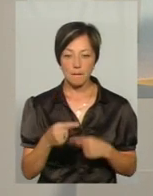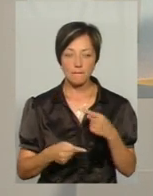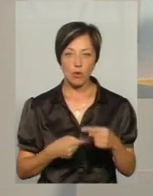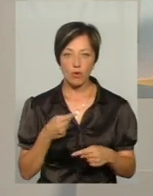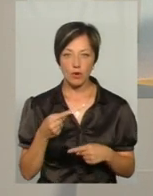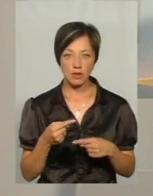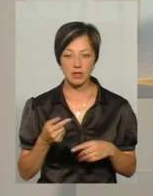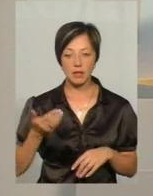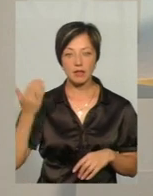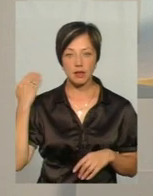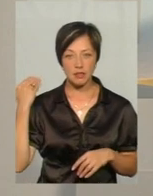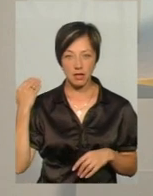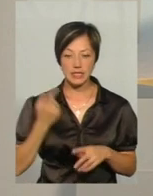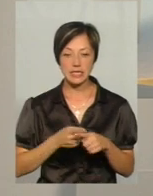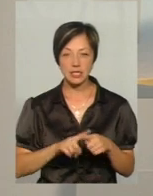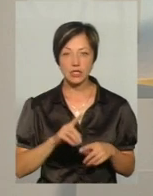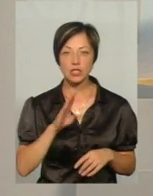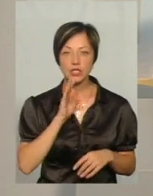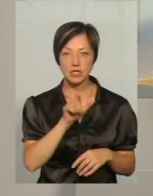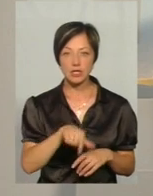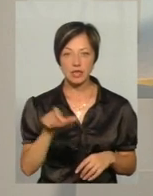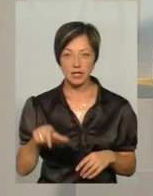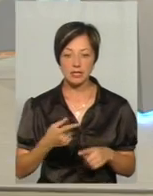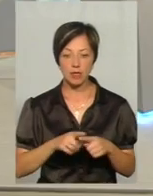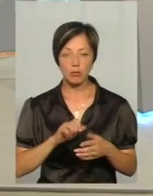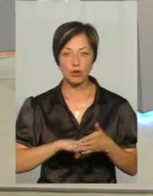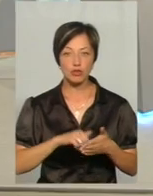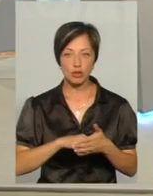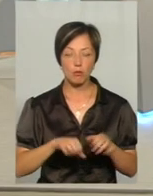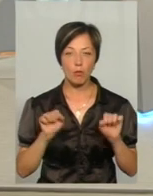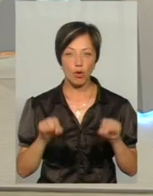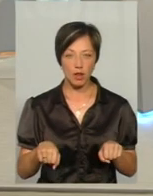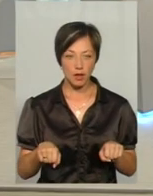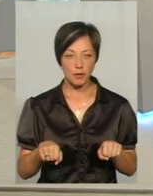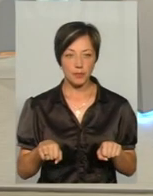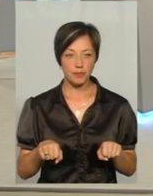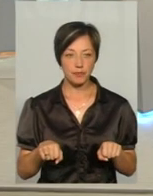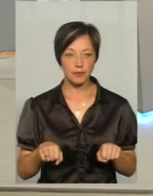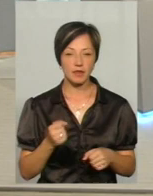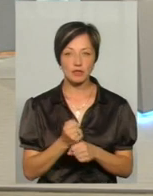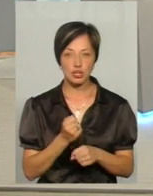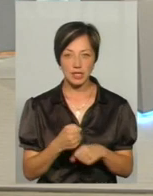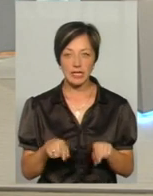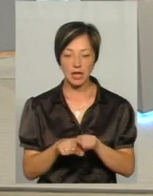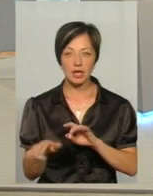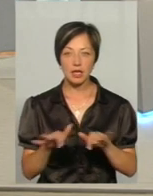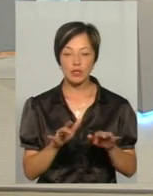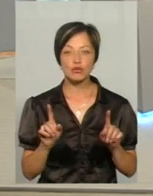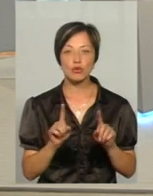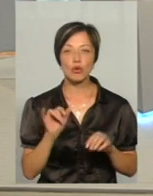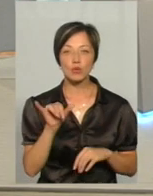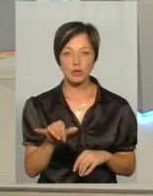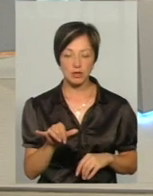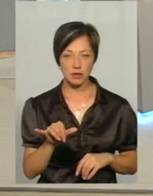покоління, так, назад, от ці жінки, які от з цих причин могли вчинити такі дії, що в